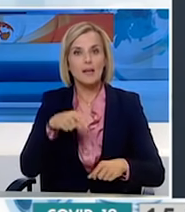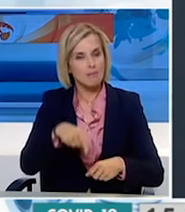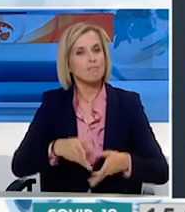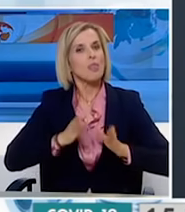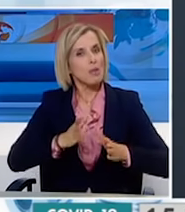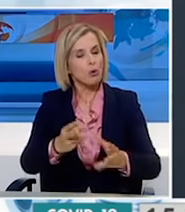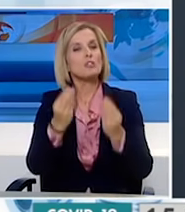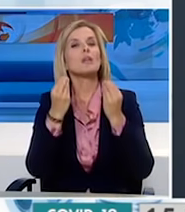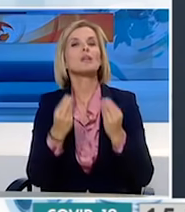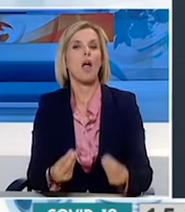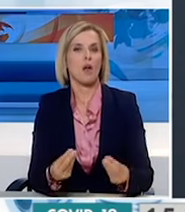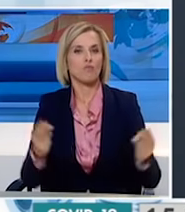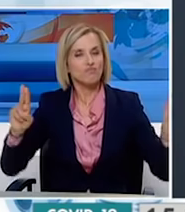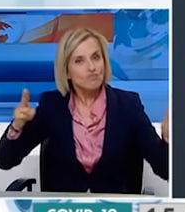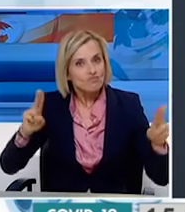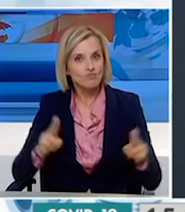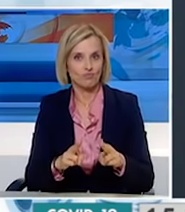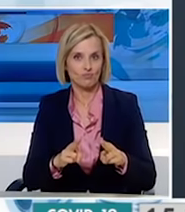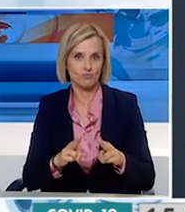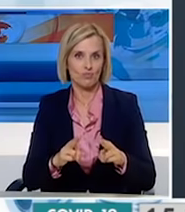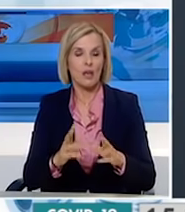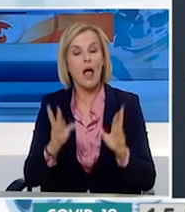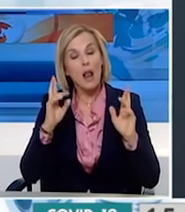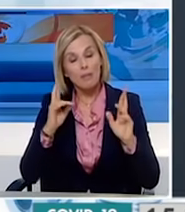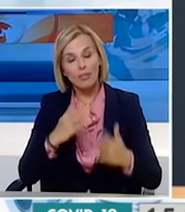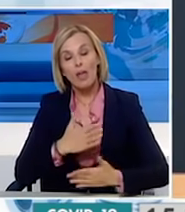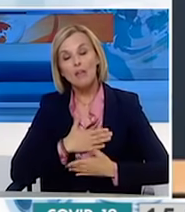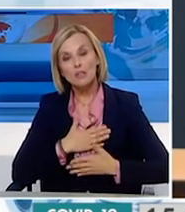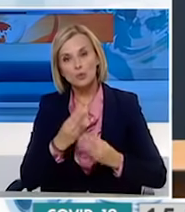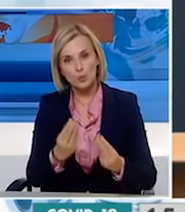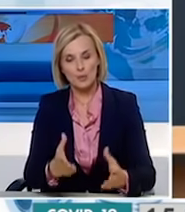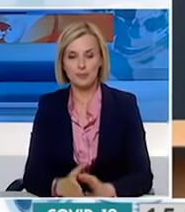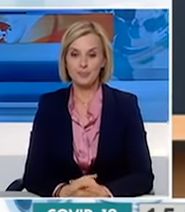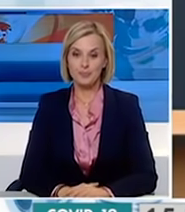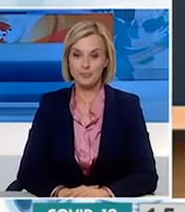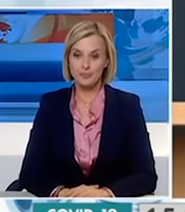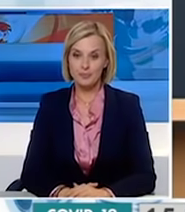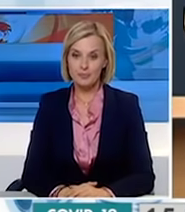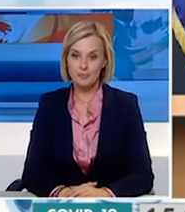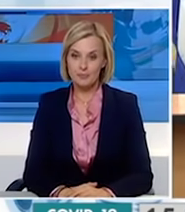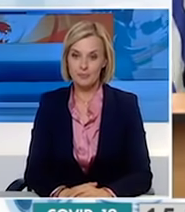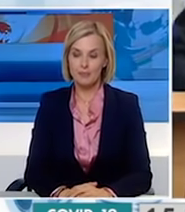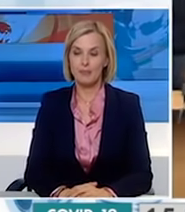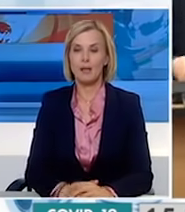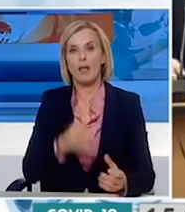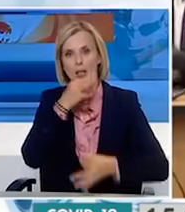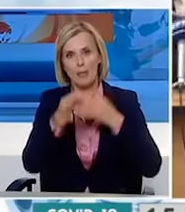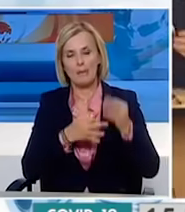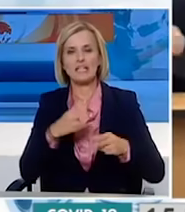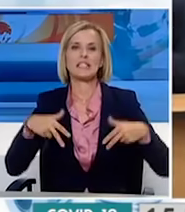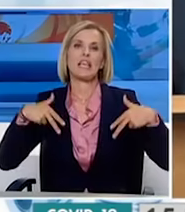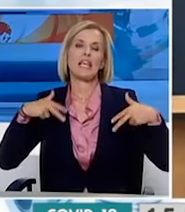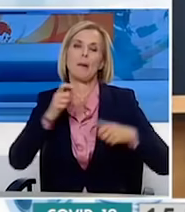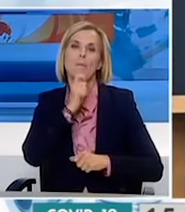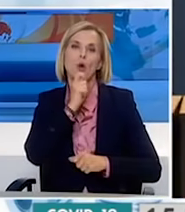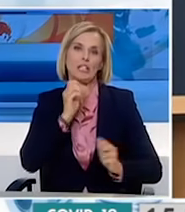θα οδηγήσει και στο γενικότερο περιορισμό των λοιμόξεων. Σας ευχαριστώ. Ευχαριστούμε κύριε καθηγητά. Το λόγο έχει ο κύριος Καραδαλιάς. Καλησπέρα σας από